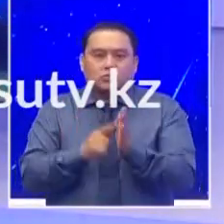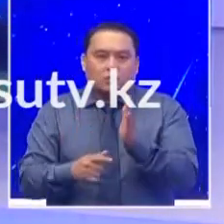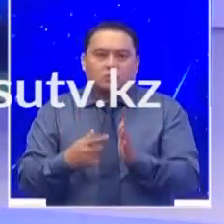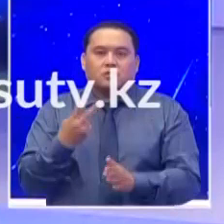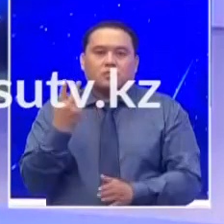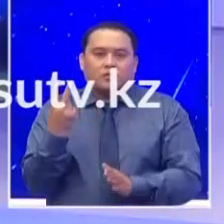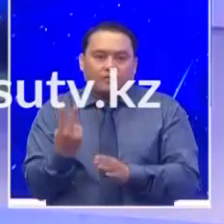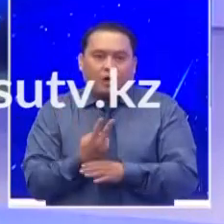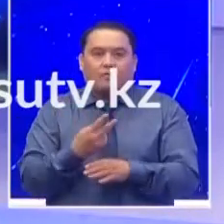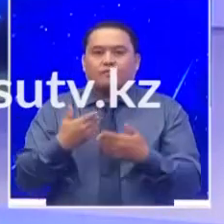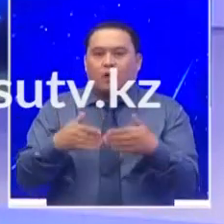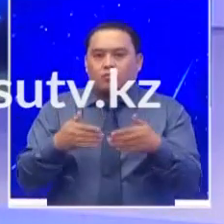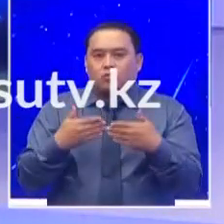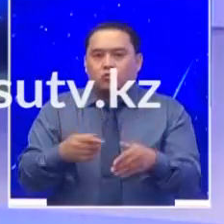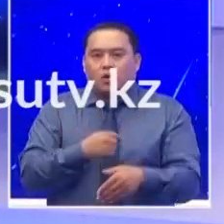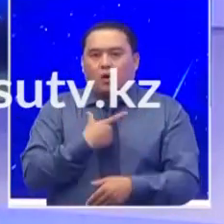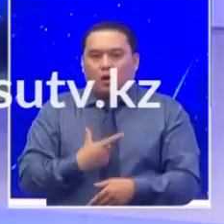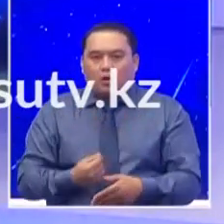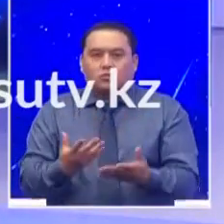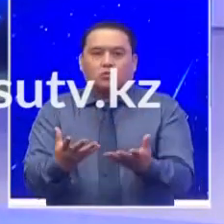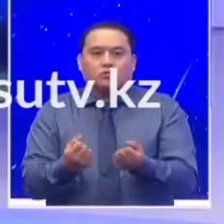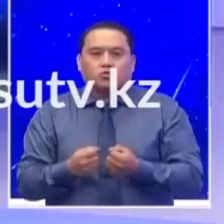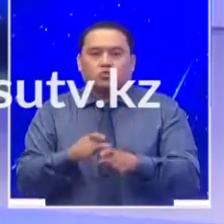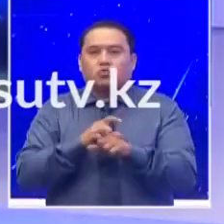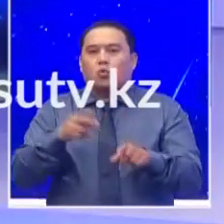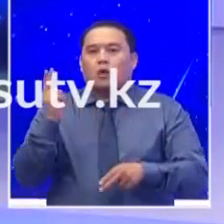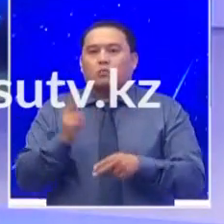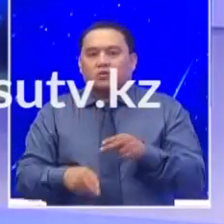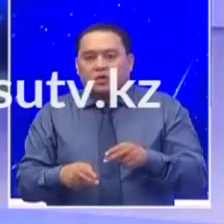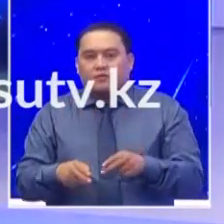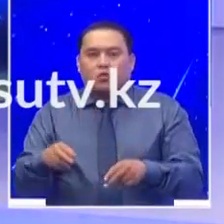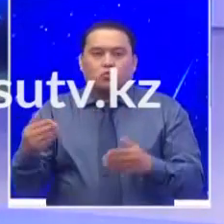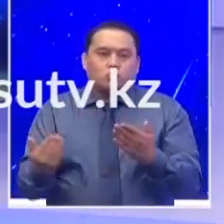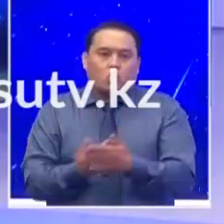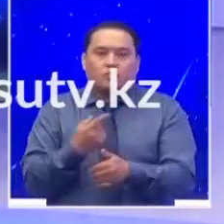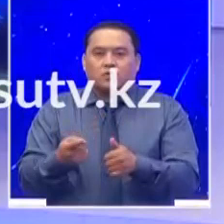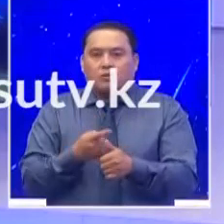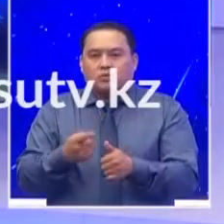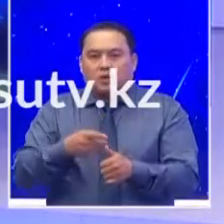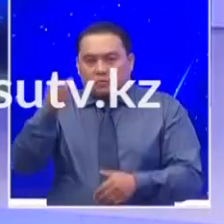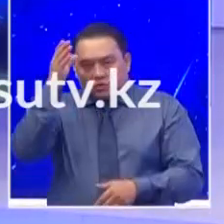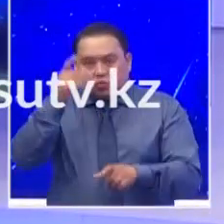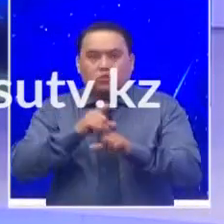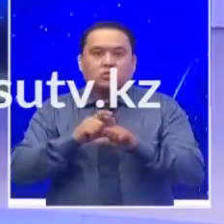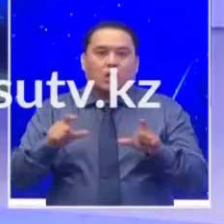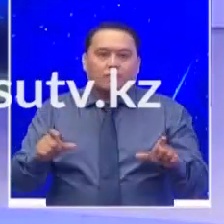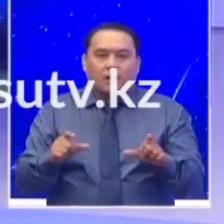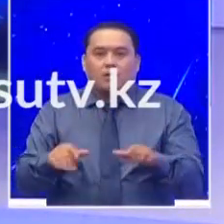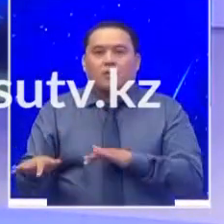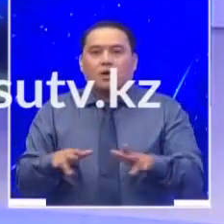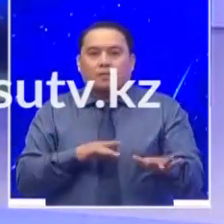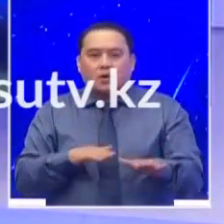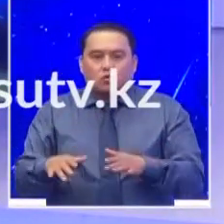первые 72 выпускника получили аттестаты об окончании школы с новым именем образовательного учреждения. В